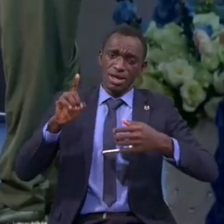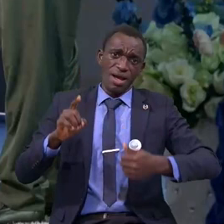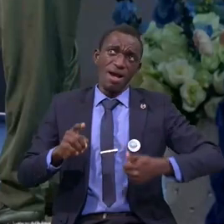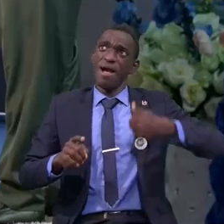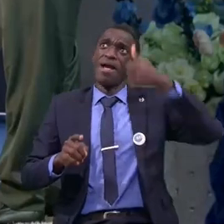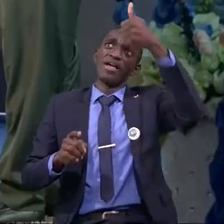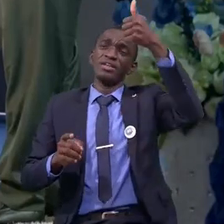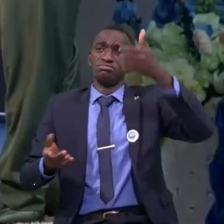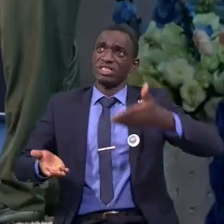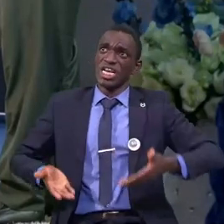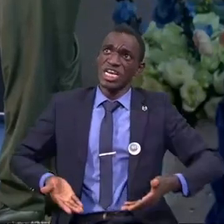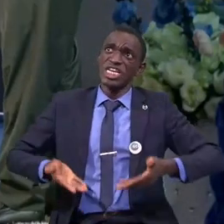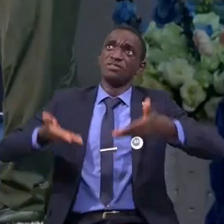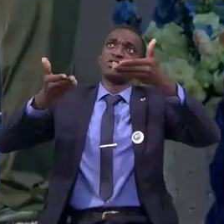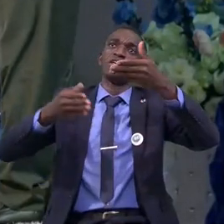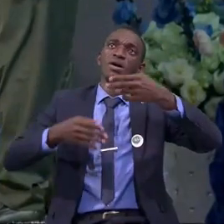Élevé.